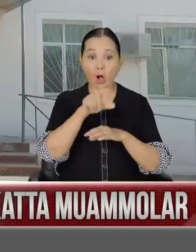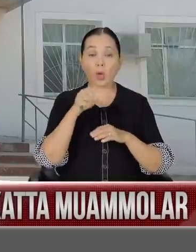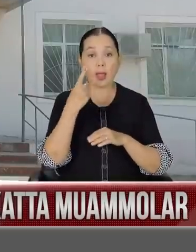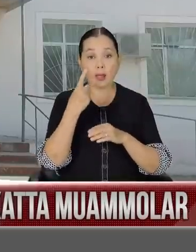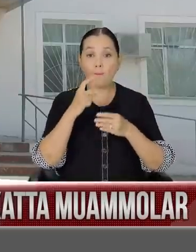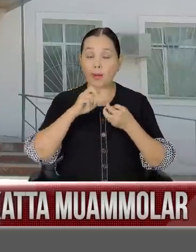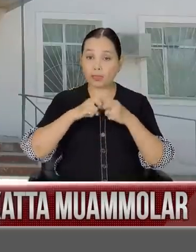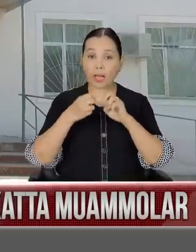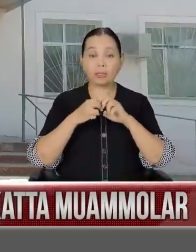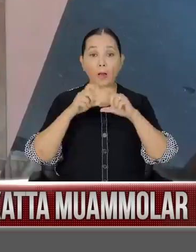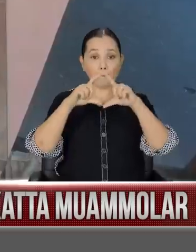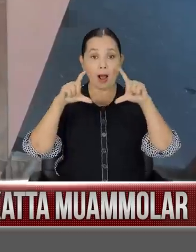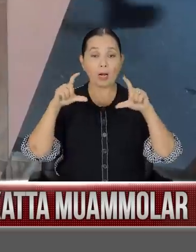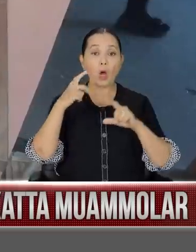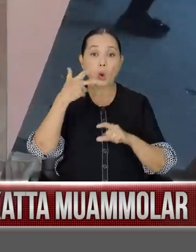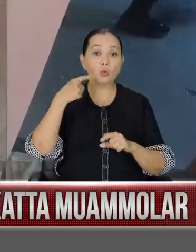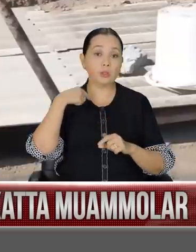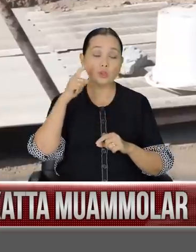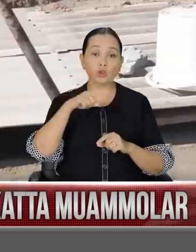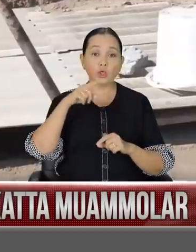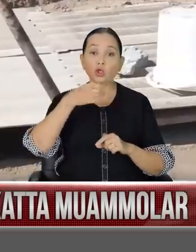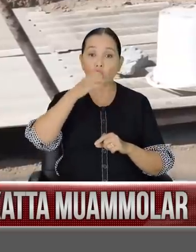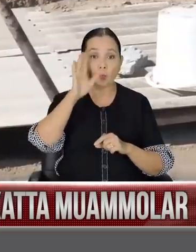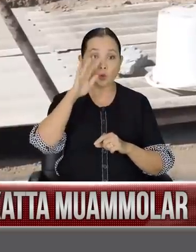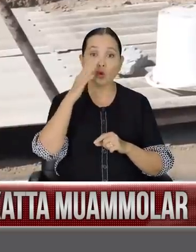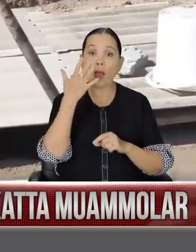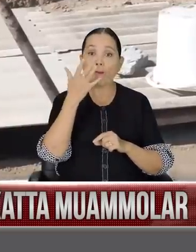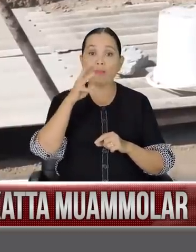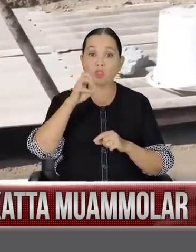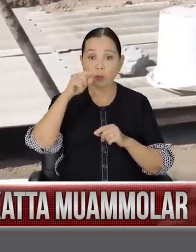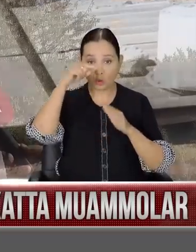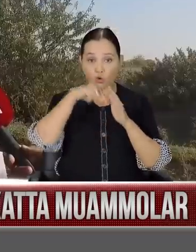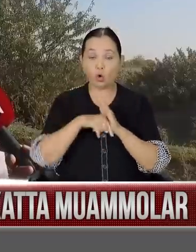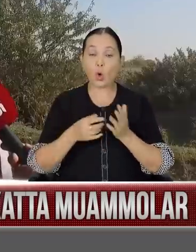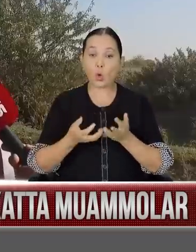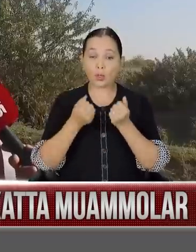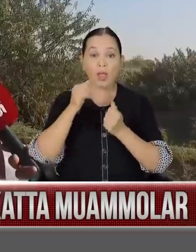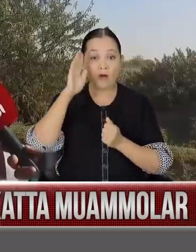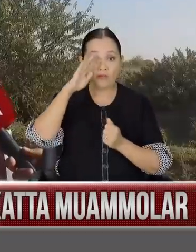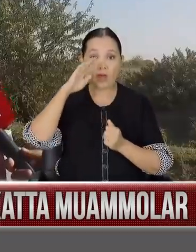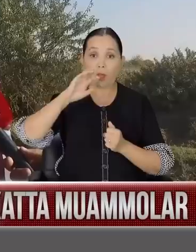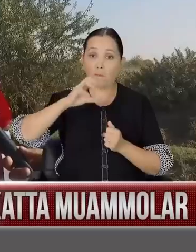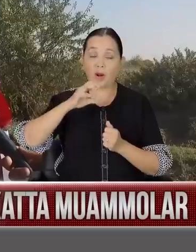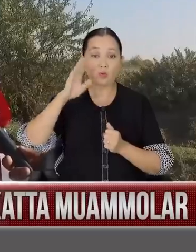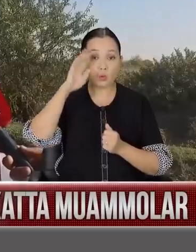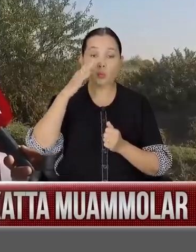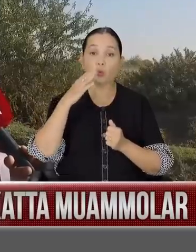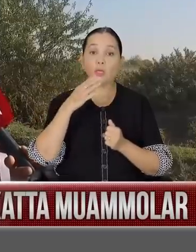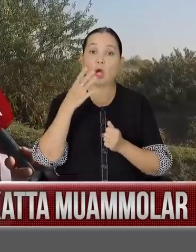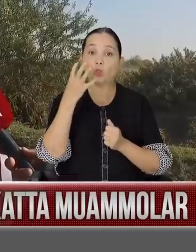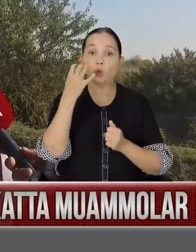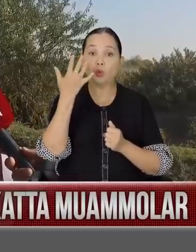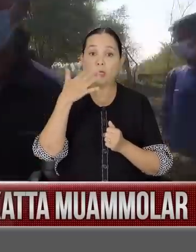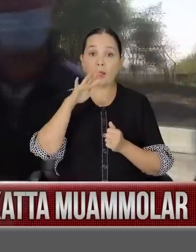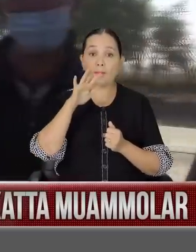bir dardi mahalladagi 30-chi maktabda ichimlik suvining 5 metr chuqurlikdan olinishi. Vodoprovod suvi bor yo'g'i